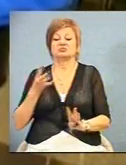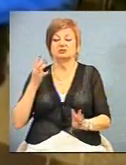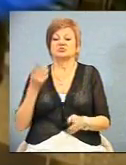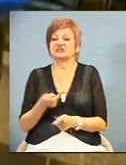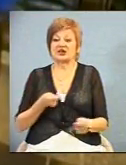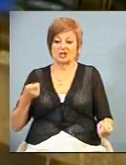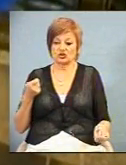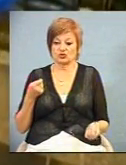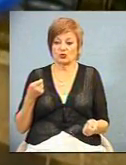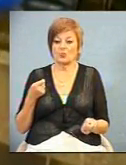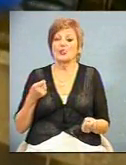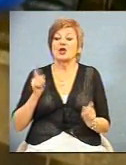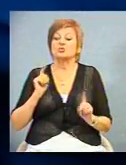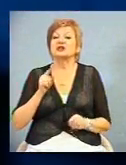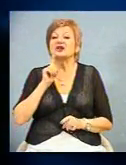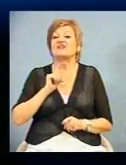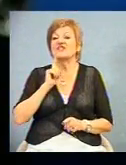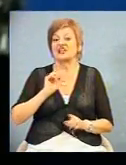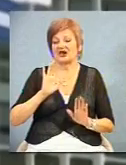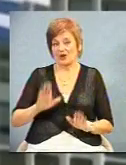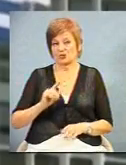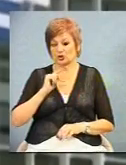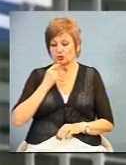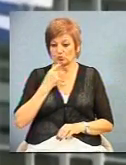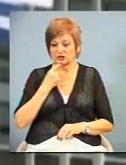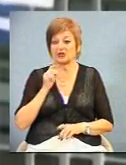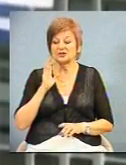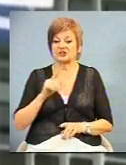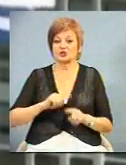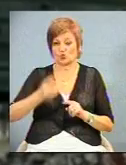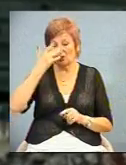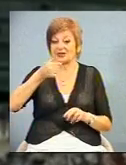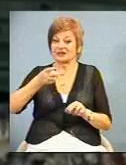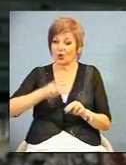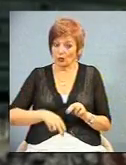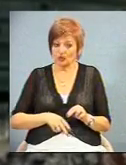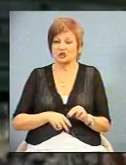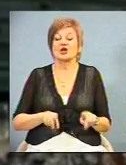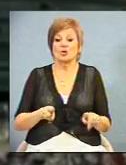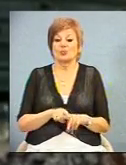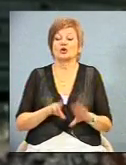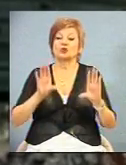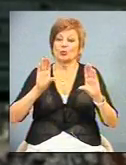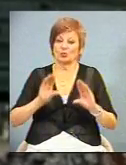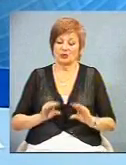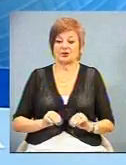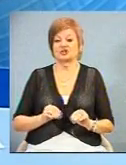затримку. Напруга тимчасова, пояснив Олександр Харіна. Літо добігає кінця, а разом із ним вщухне